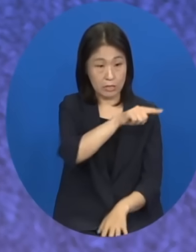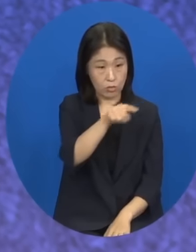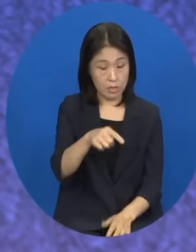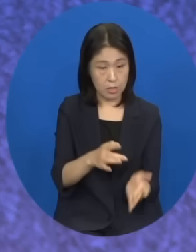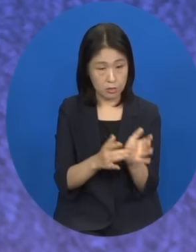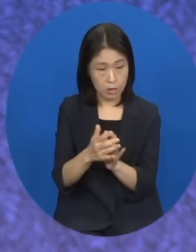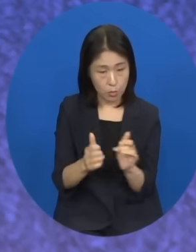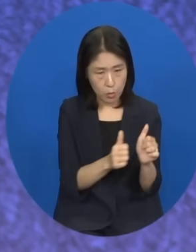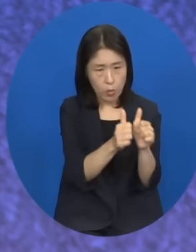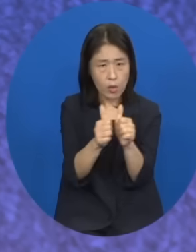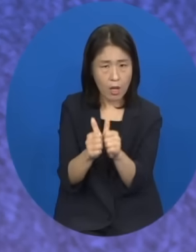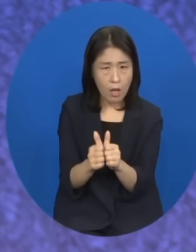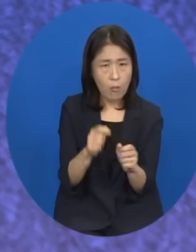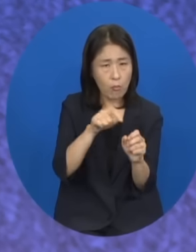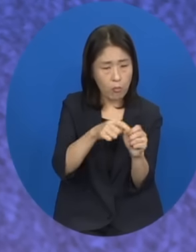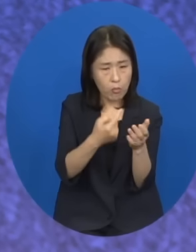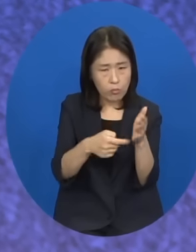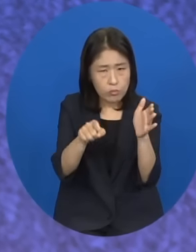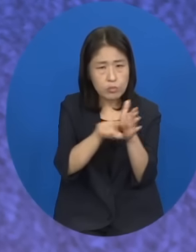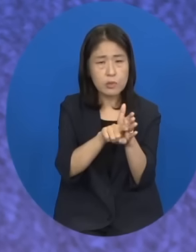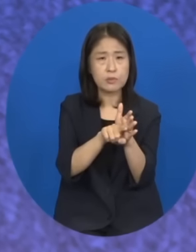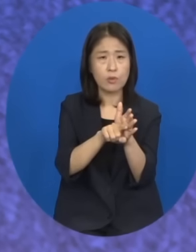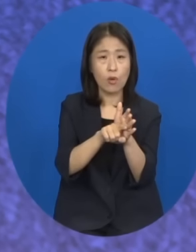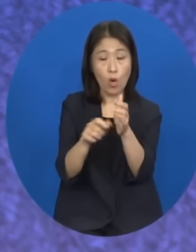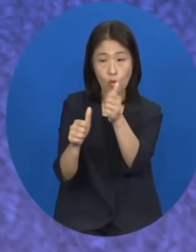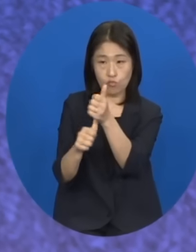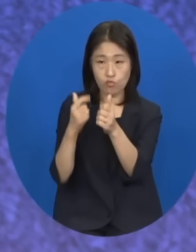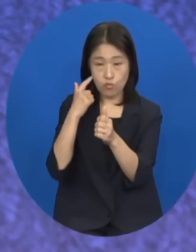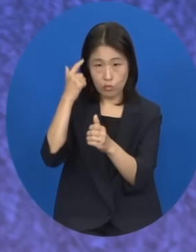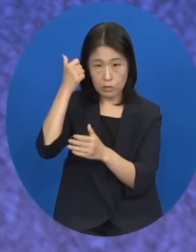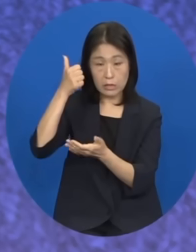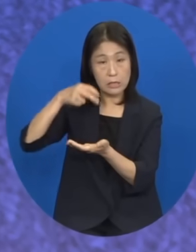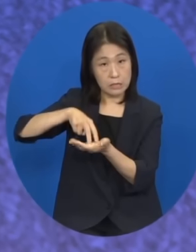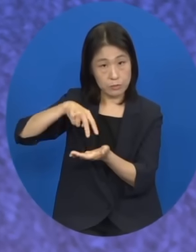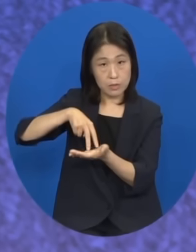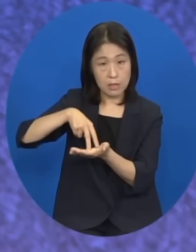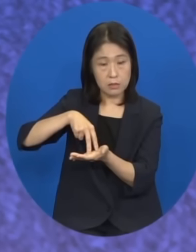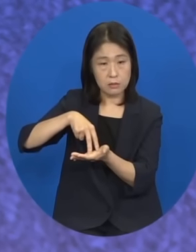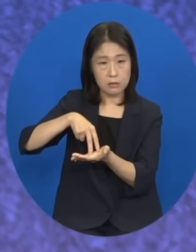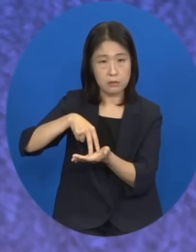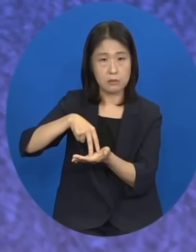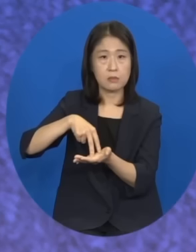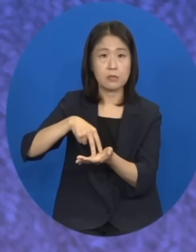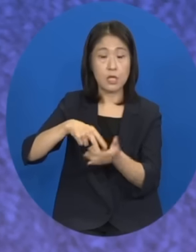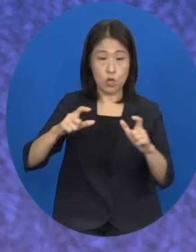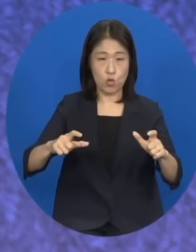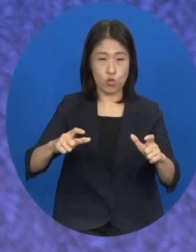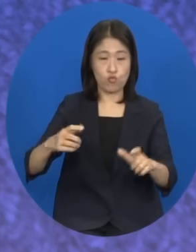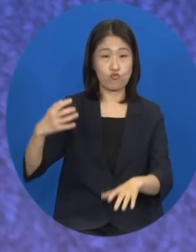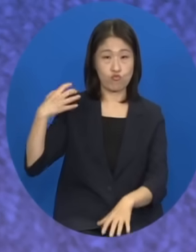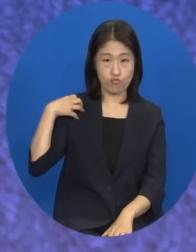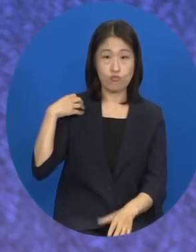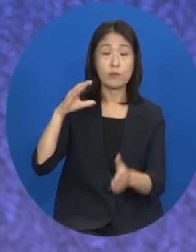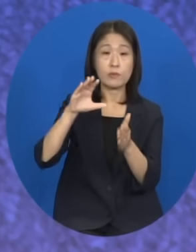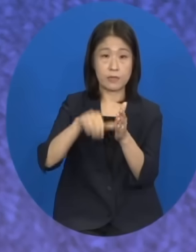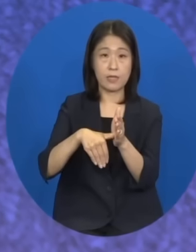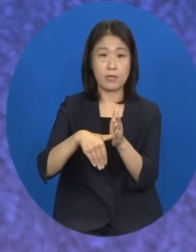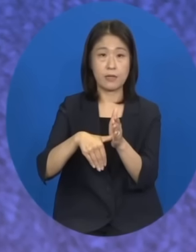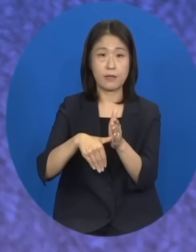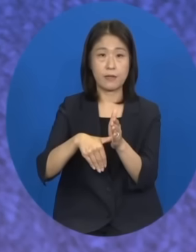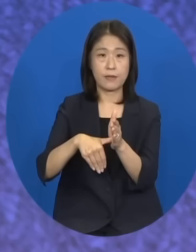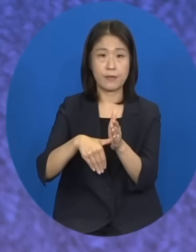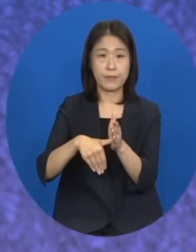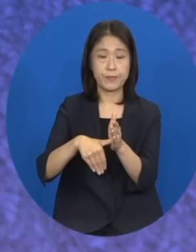하려고 목사님이 이제 부목사로서 교구를 맡아서 그 일을 감당을 하시는 일이